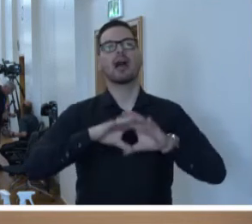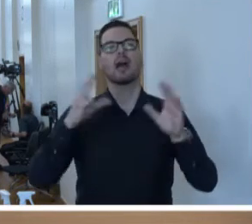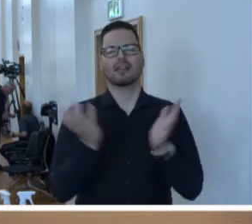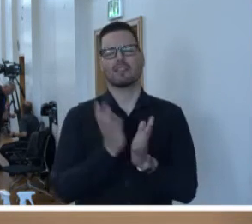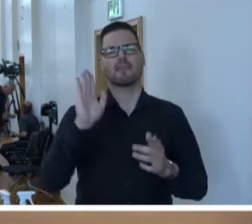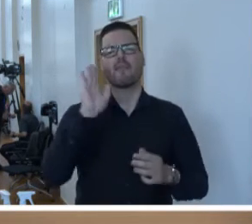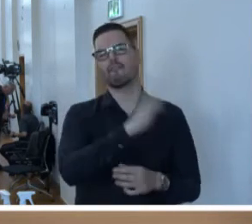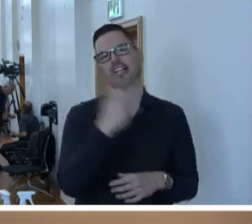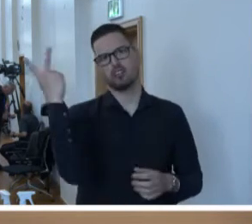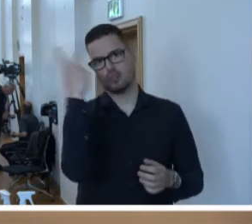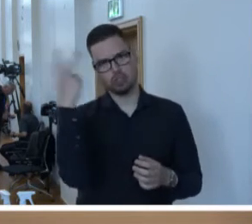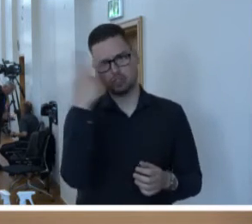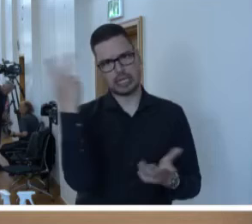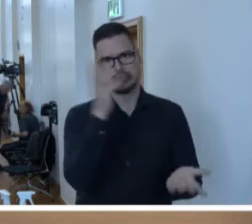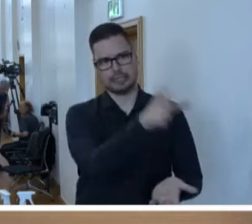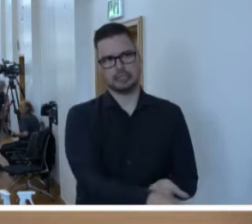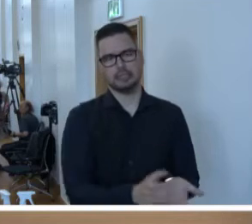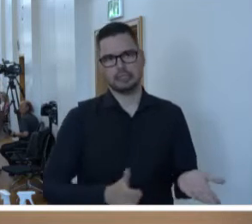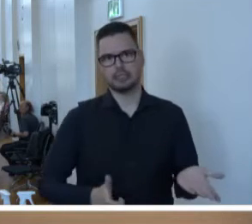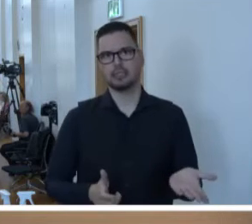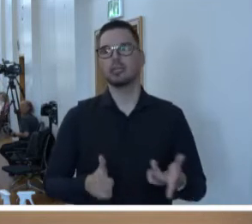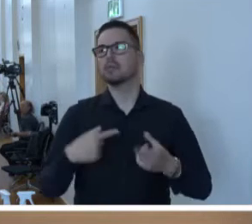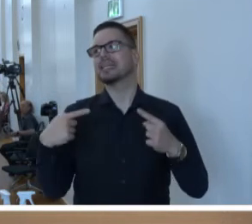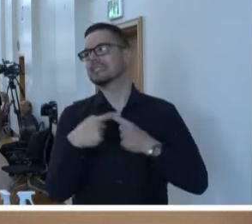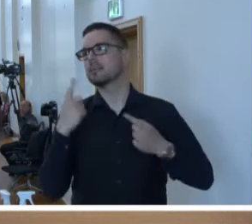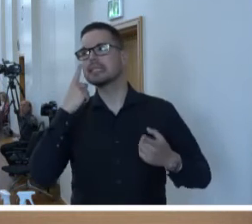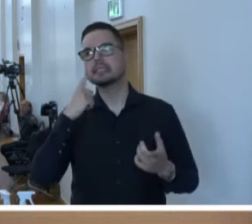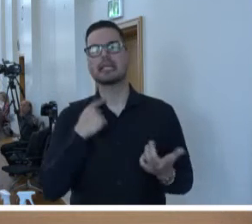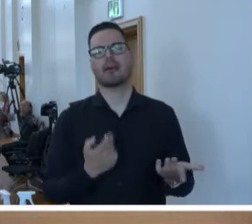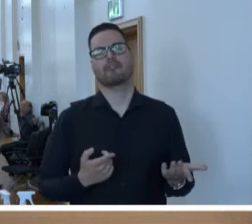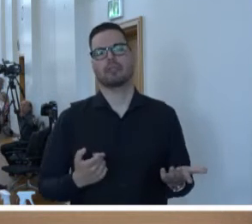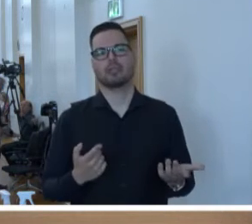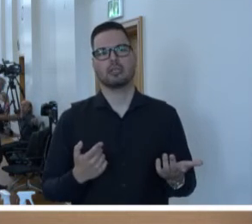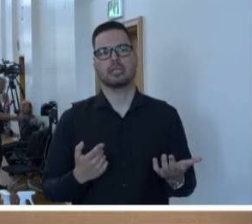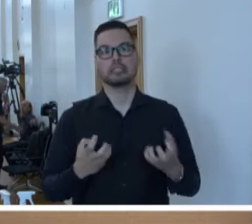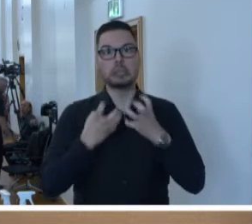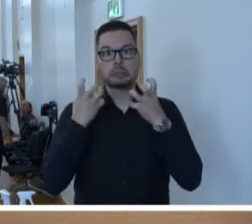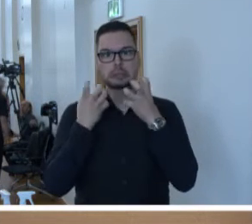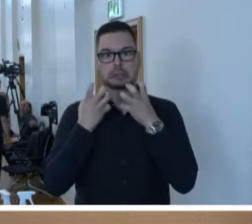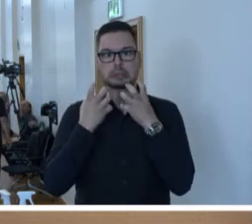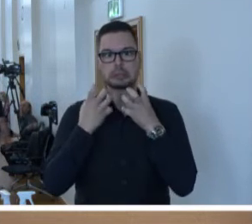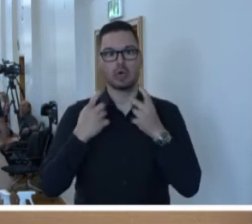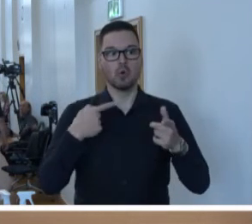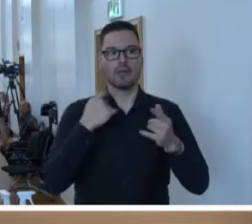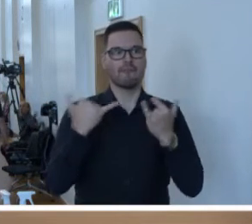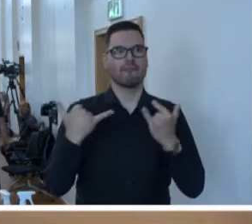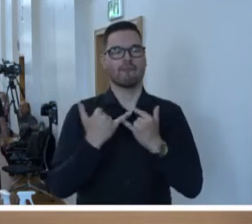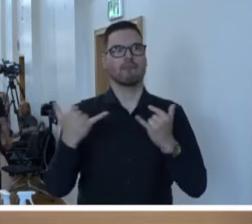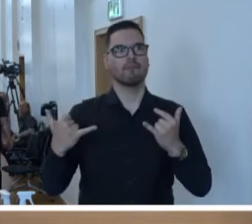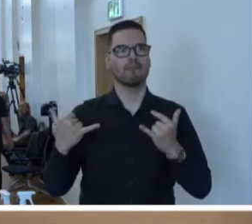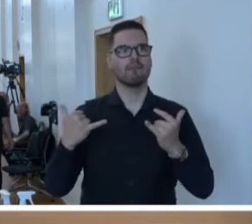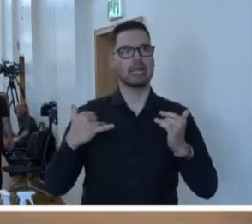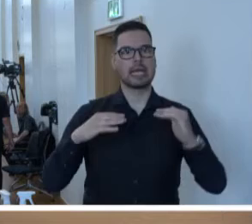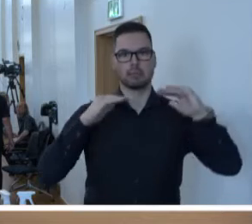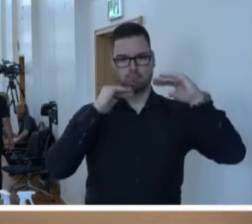falsch verstanden worden. Und im Übrigen, was mich auch immer in dieser Debatte nervt, ist dieses hierarchische Denken der Schule. Dass man immer